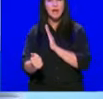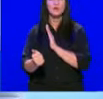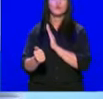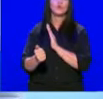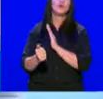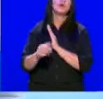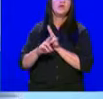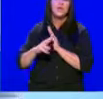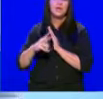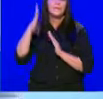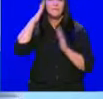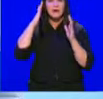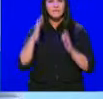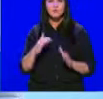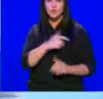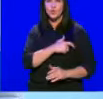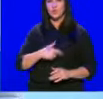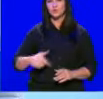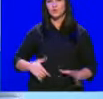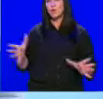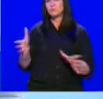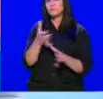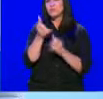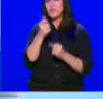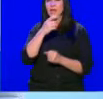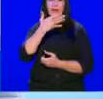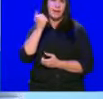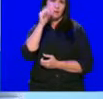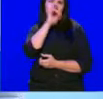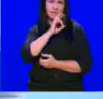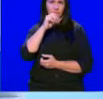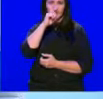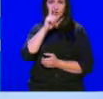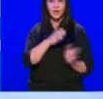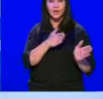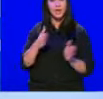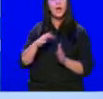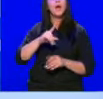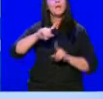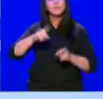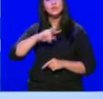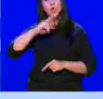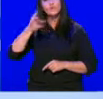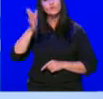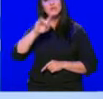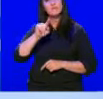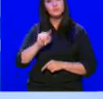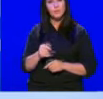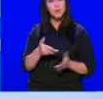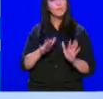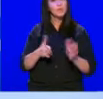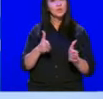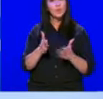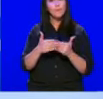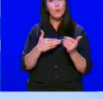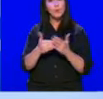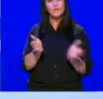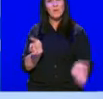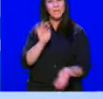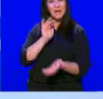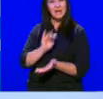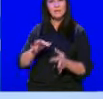наречеме правителство на националното спасение, няма никакво значение. Много бърз отговор ви моля на следващия въпрос, понеже се готви пакет от мерки